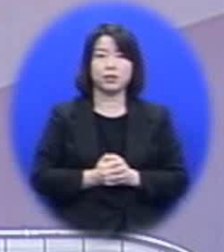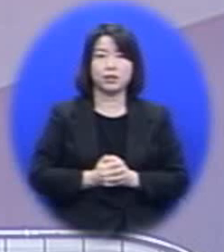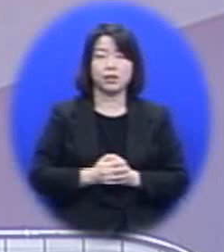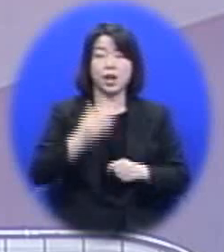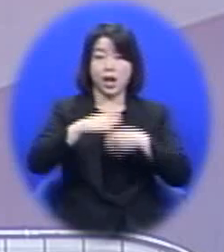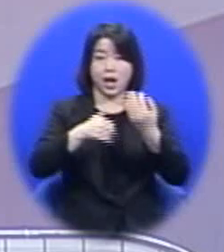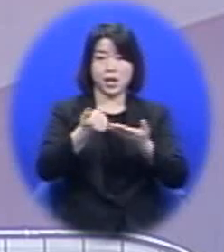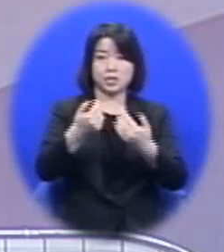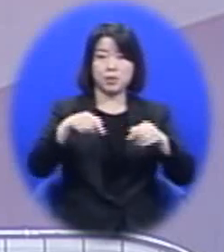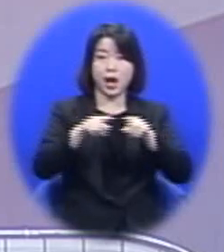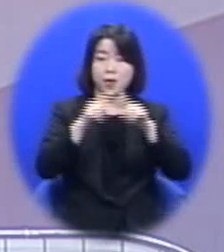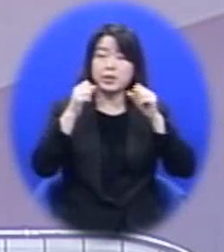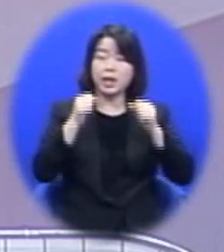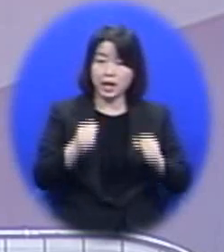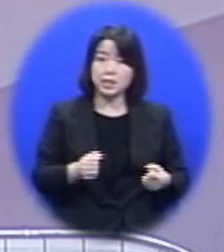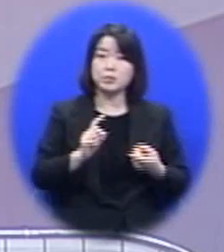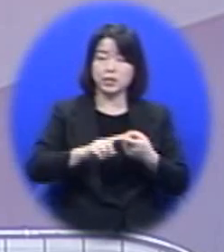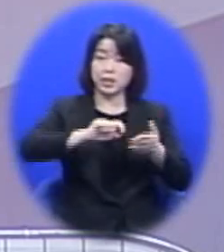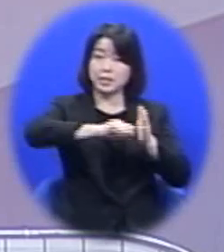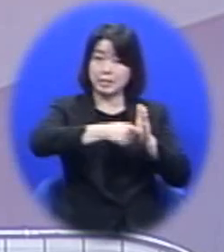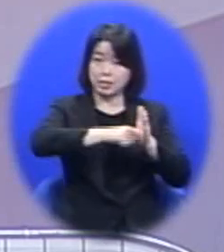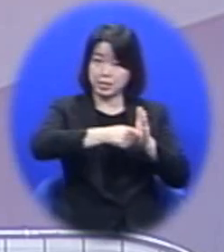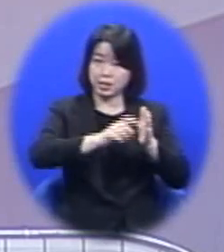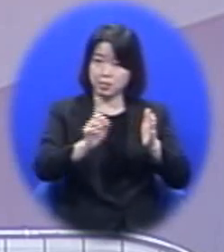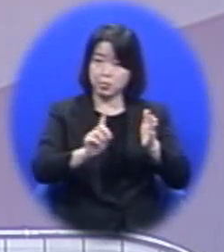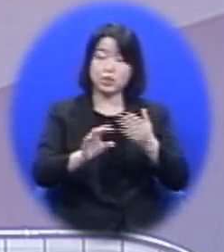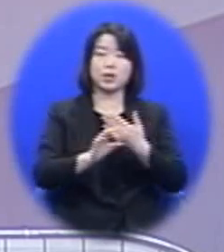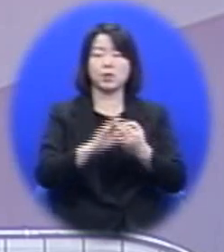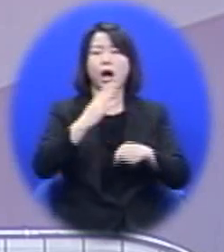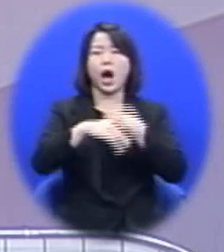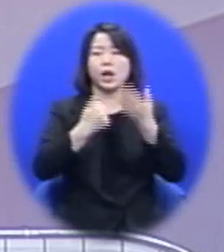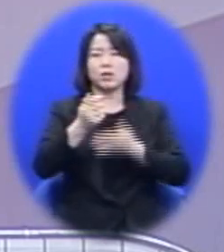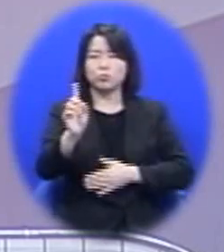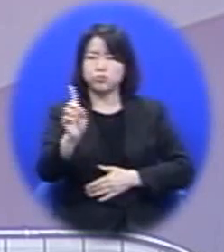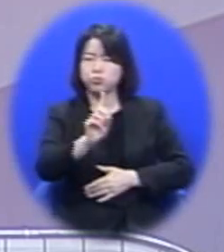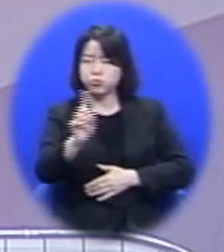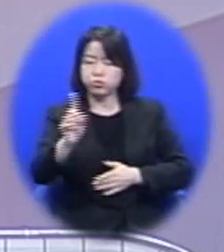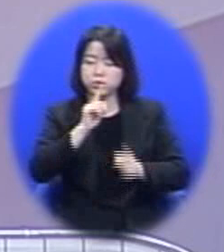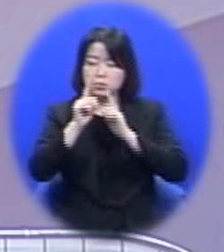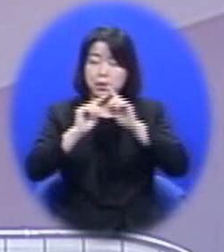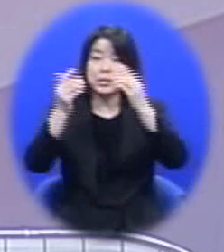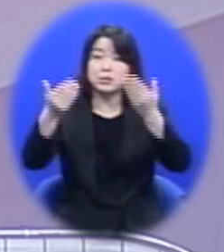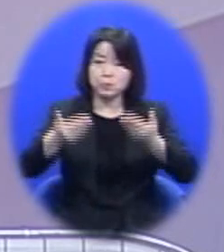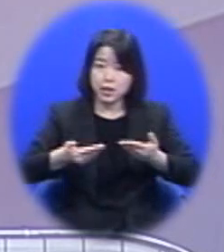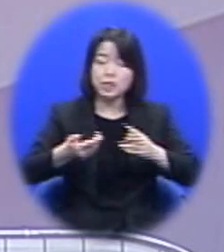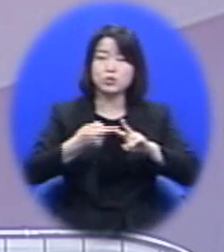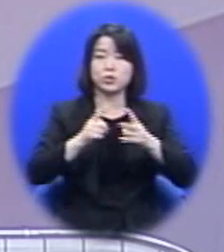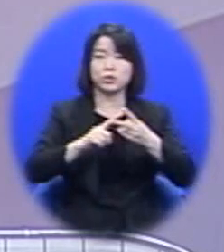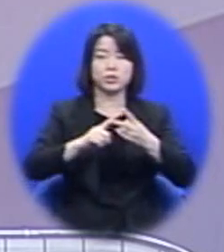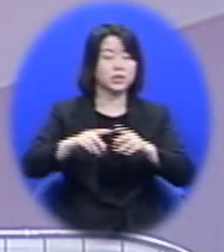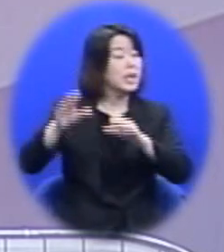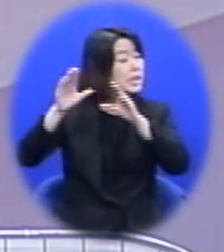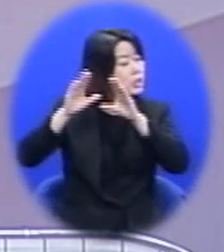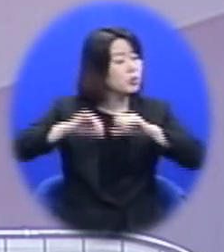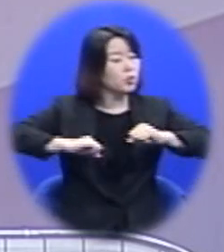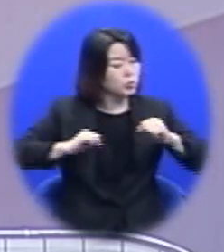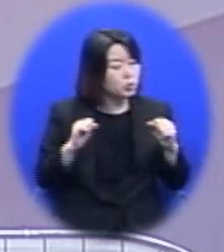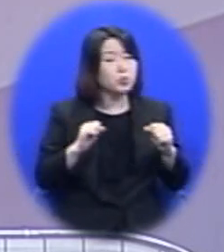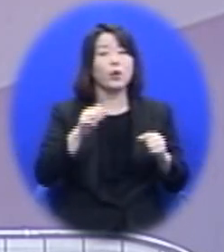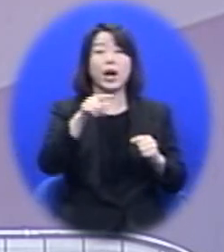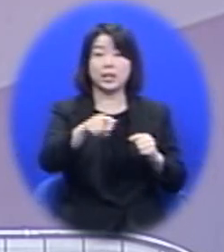하나님이 함께 하시는에 대한 열쇠는 하나님이 무슨 말씀을 하시든지 우리가 듣고 순종하는 데 있는